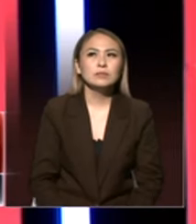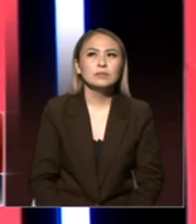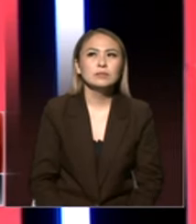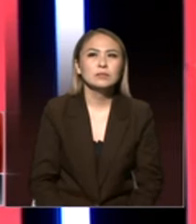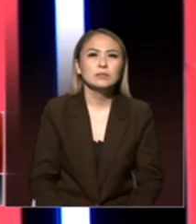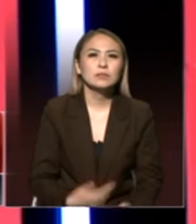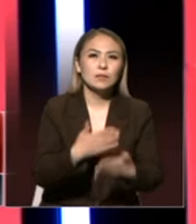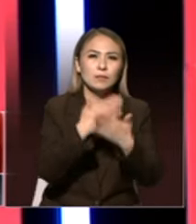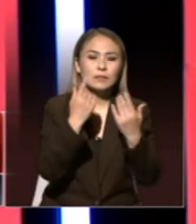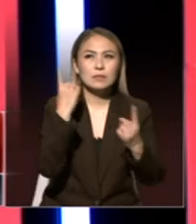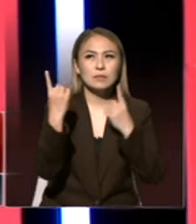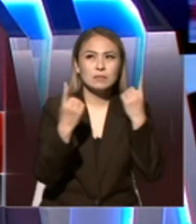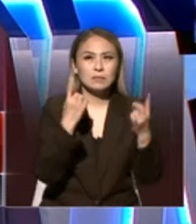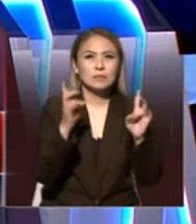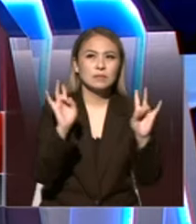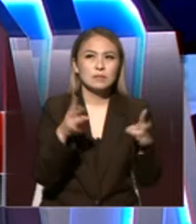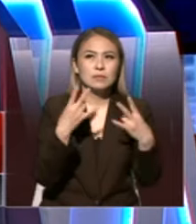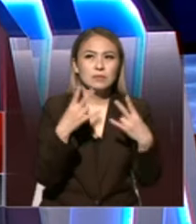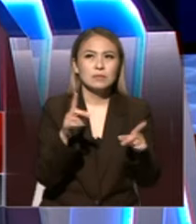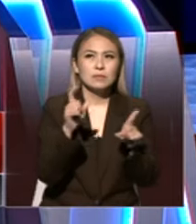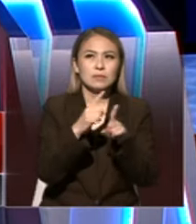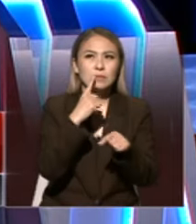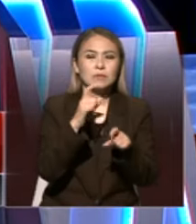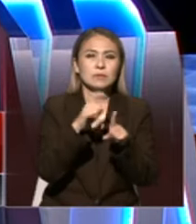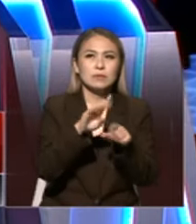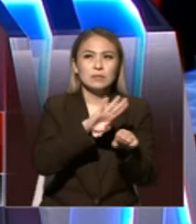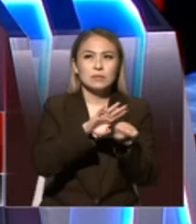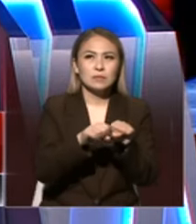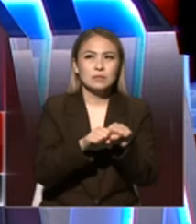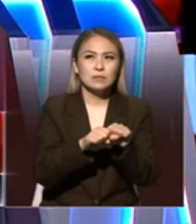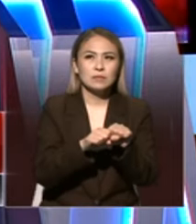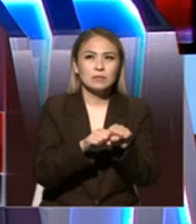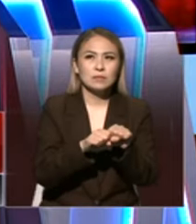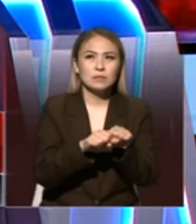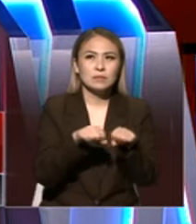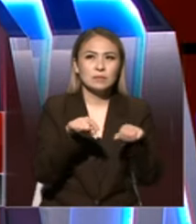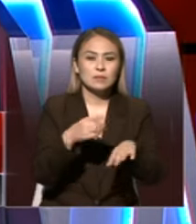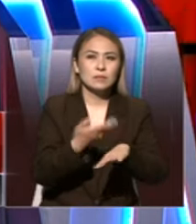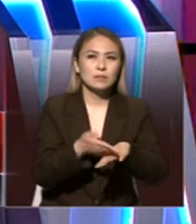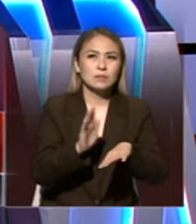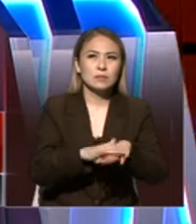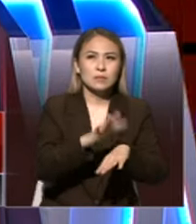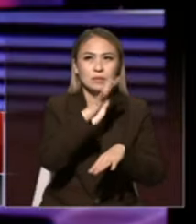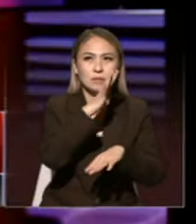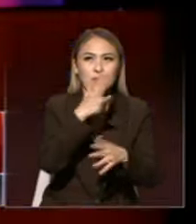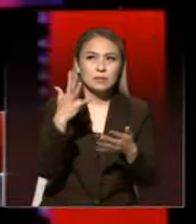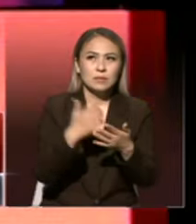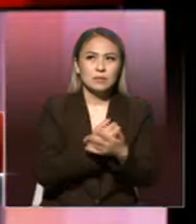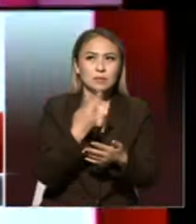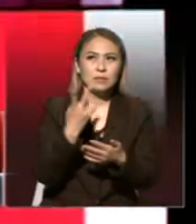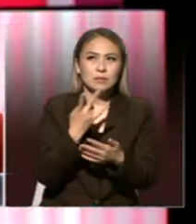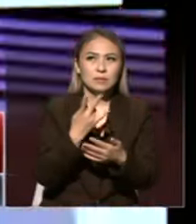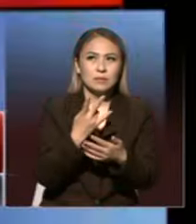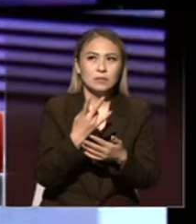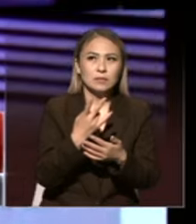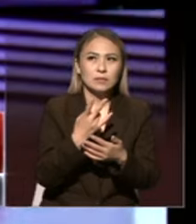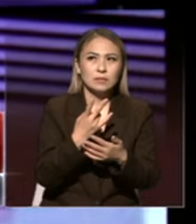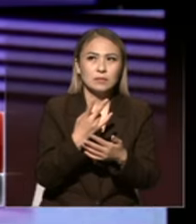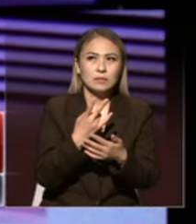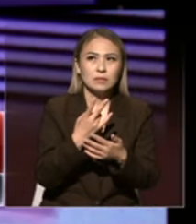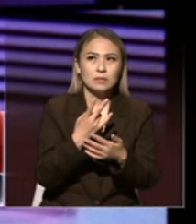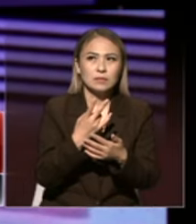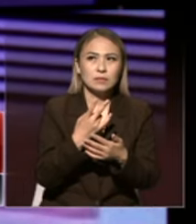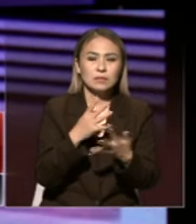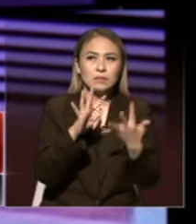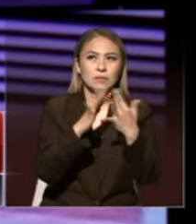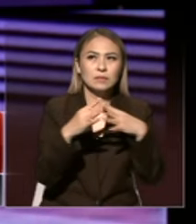жоқ болды, анау жоқ болды деген әңгіменің бәрін доғару керек дағы. Қазір сол мына қиын қыстау жағдайдан шығудың амалын жасау керек.